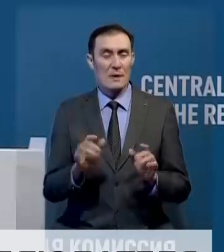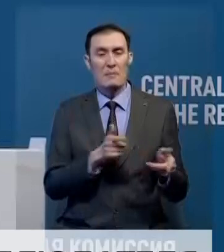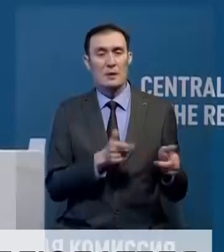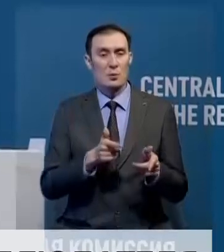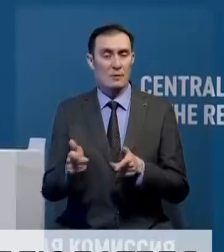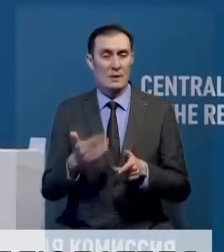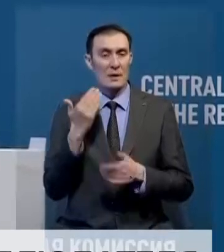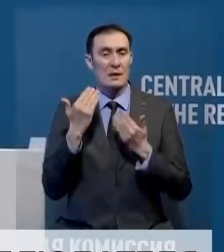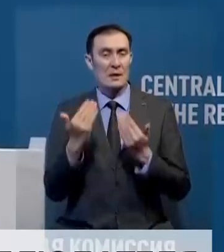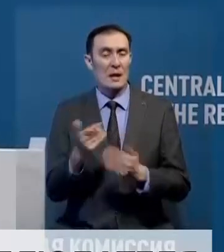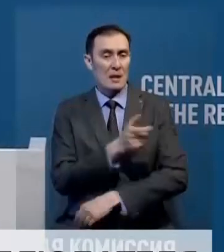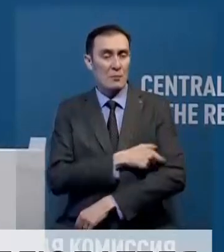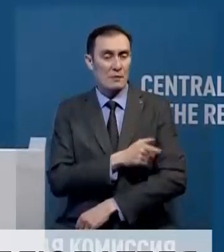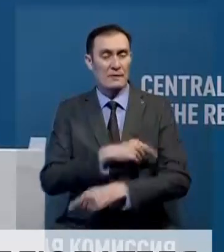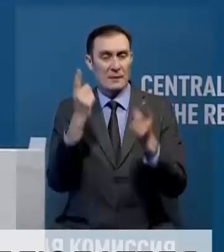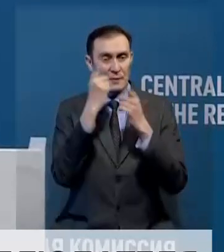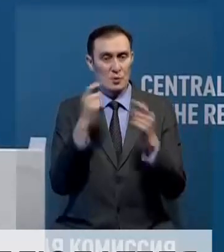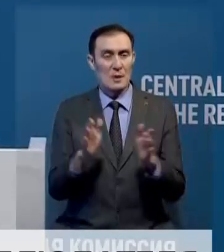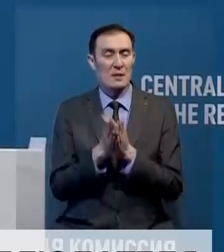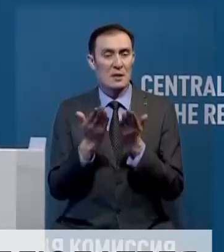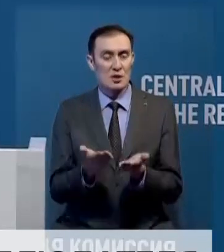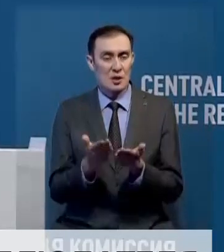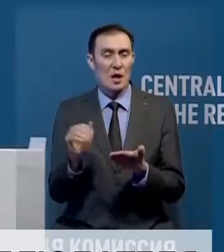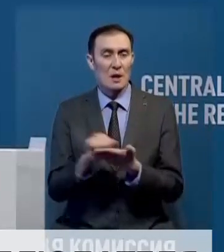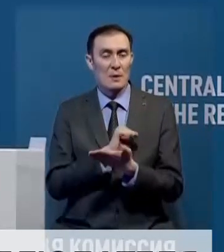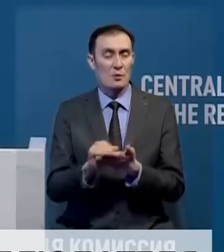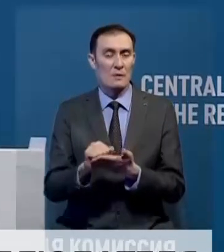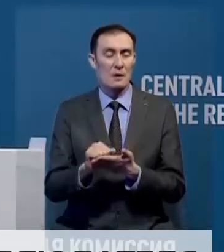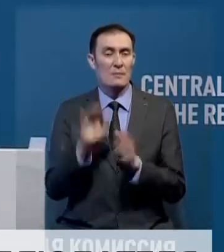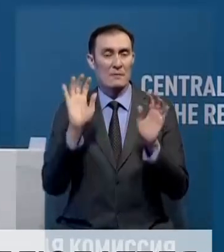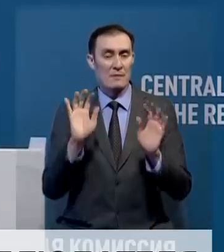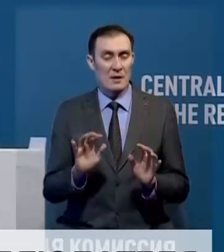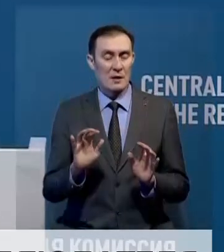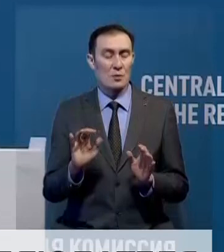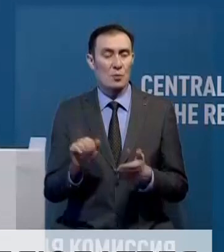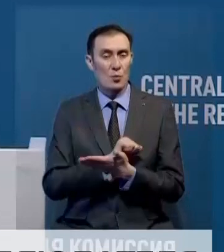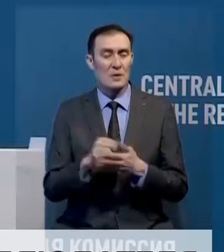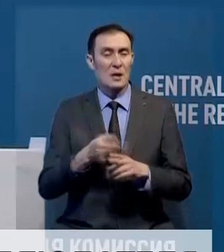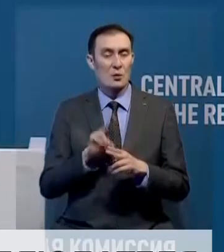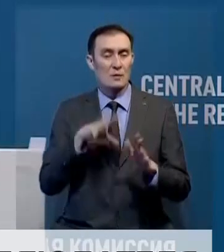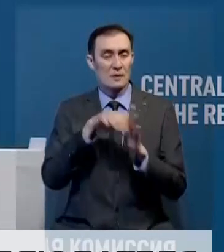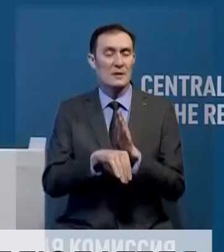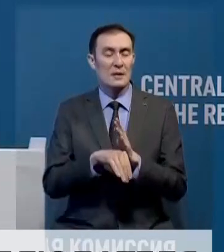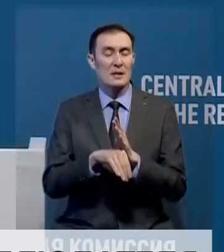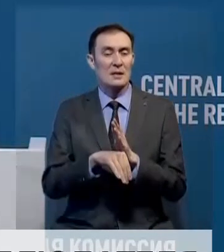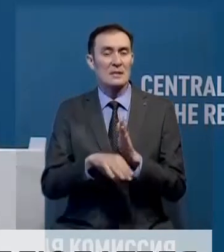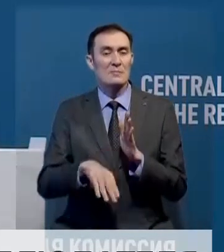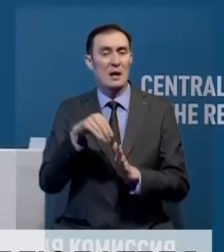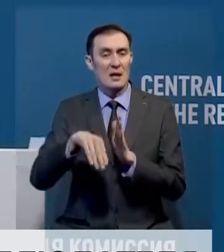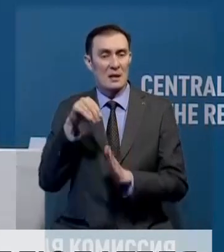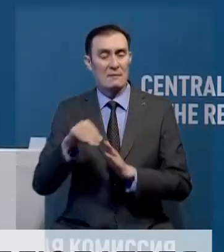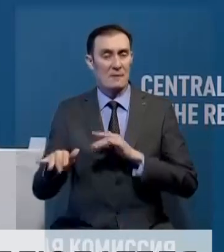для наблюдателей информационно-методические, нормативно-правовые материалы, касающиеся избирательного